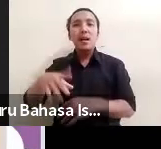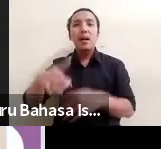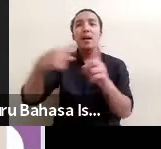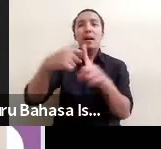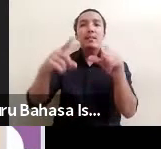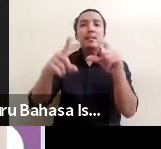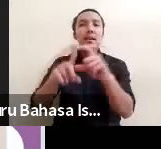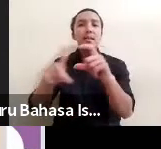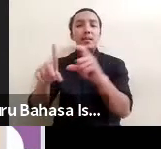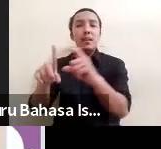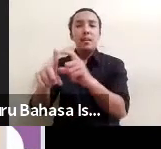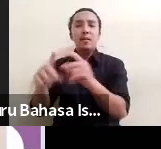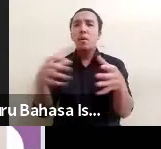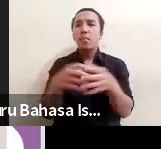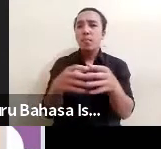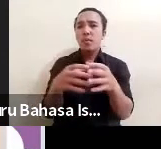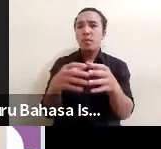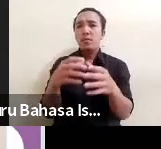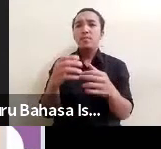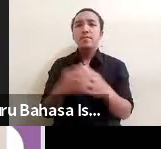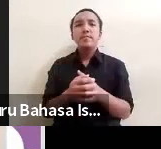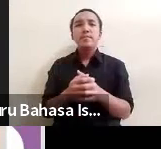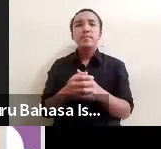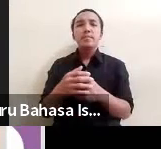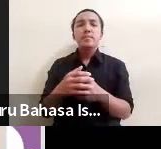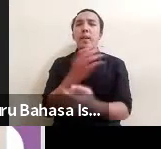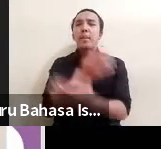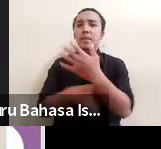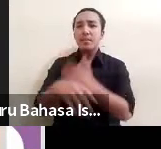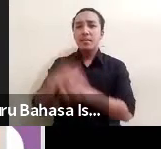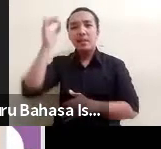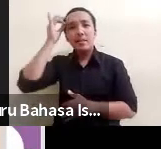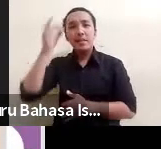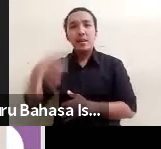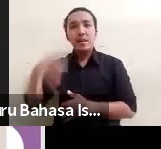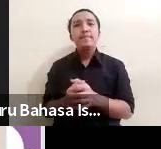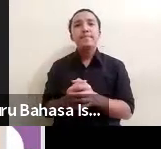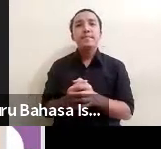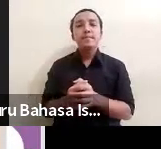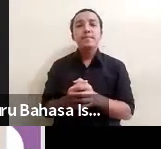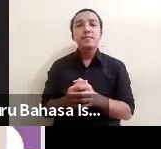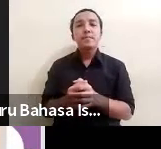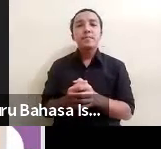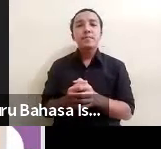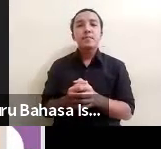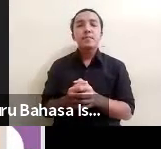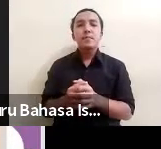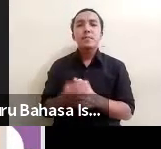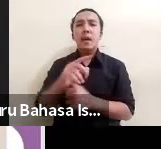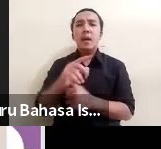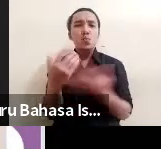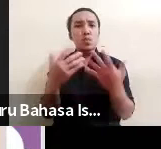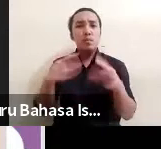Sudah ada kami, Pak. Kemudian kami sudah merintis 2 desa ini raperdes tentang desa inklusi,